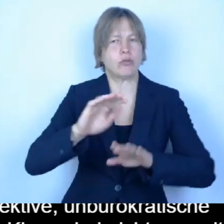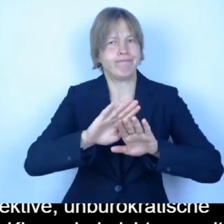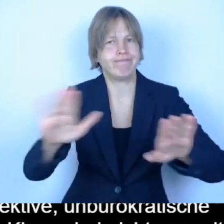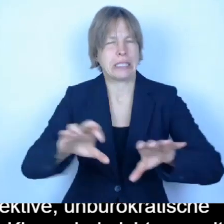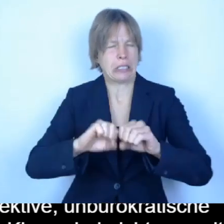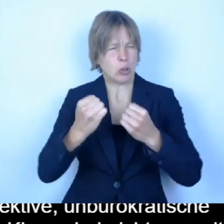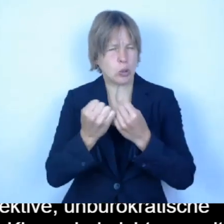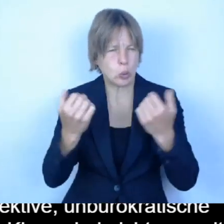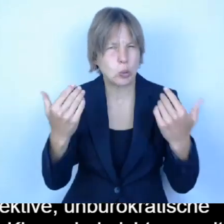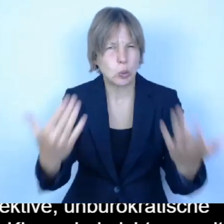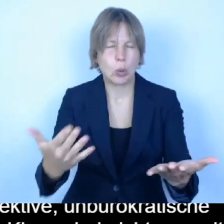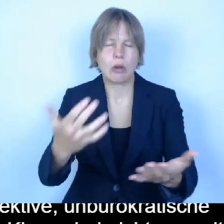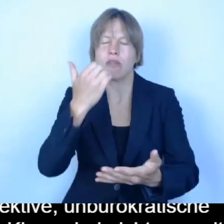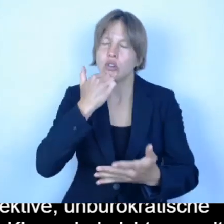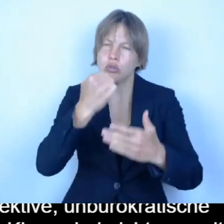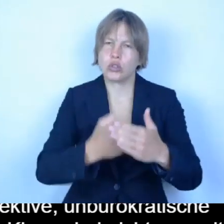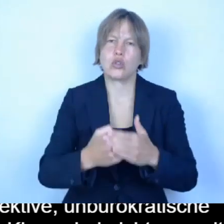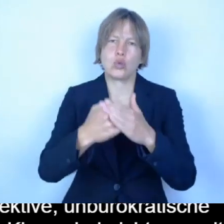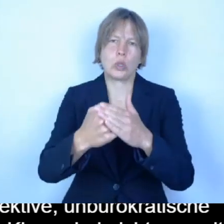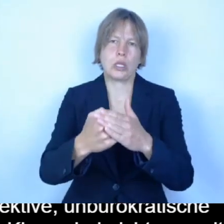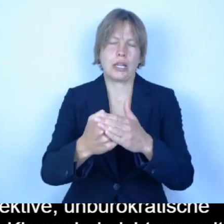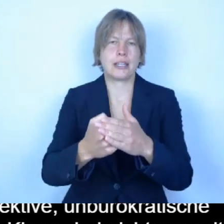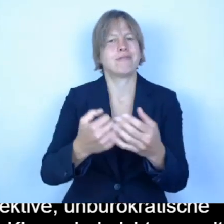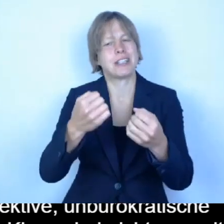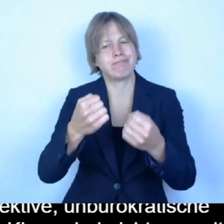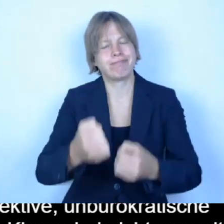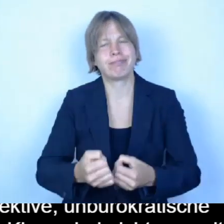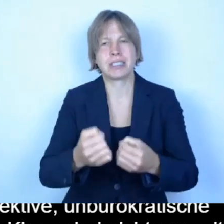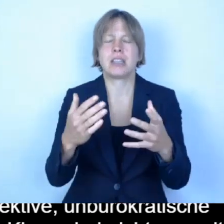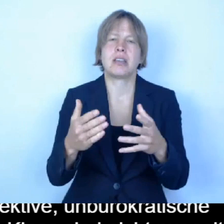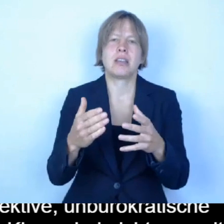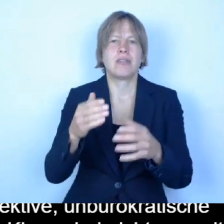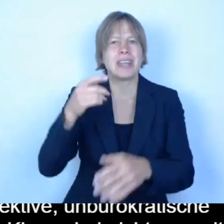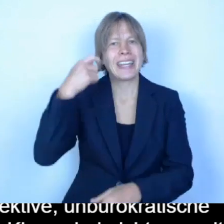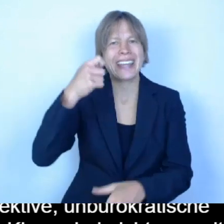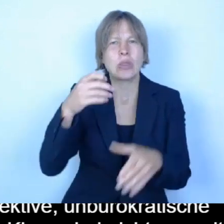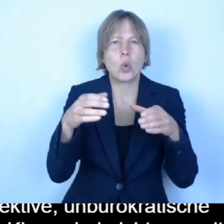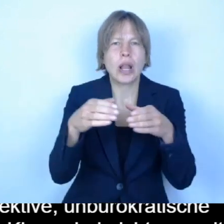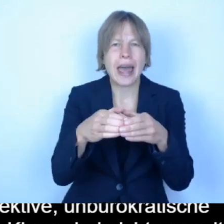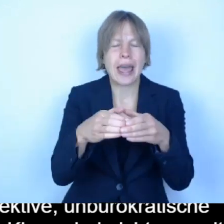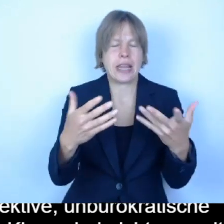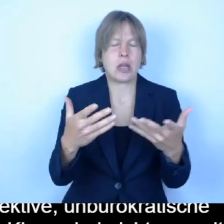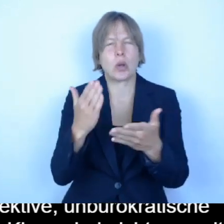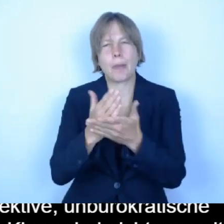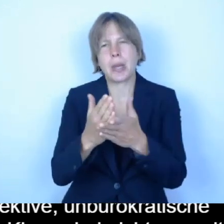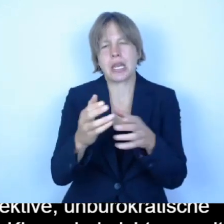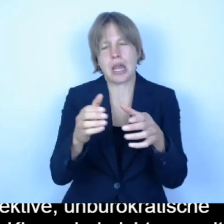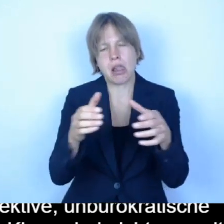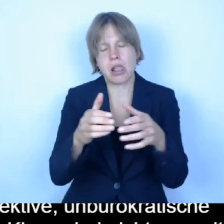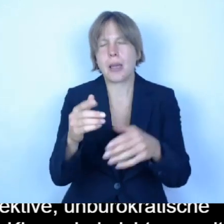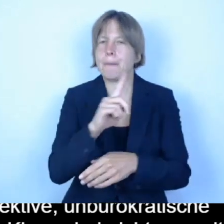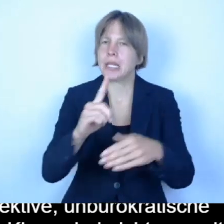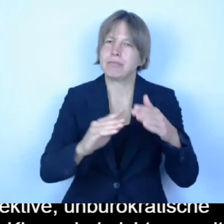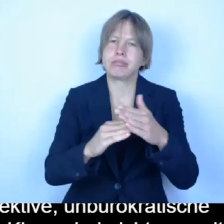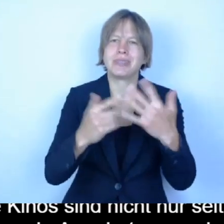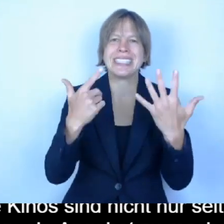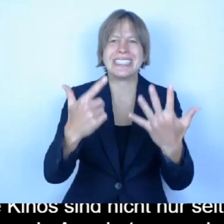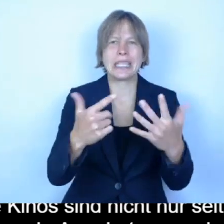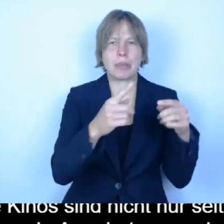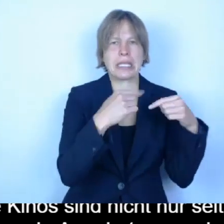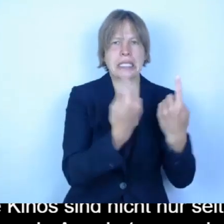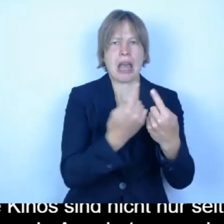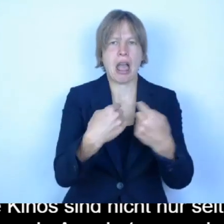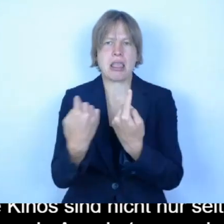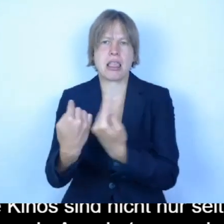aber auch die größeren inhabergeführten Kinos gedacht. Und zwar für solche, die wegen der Corona-Krise wirklich in einen